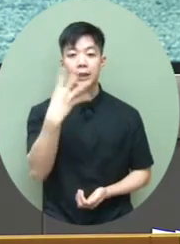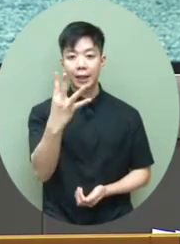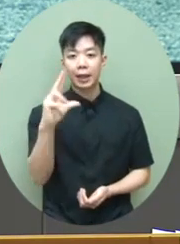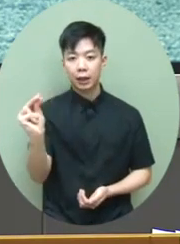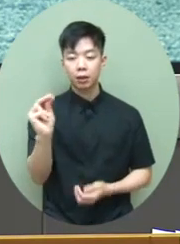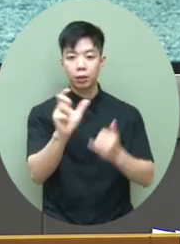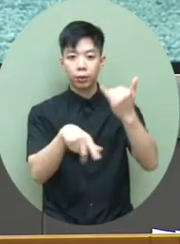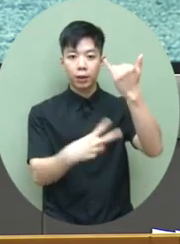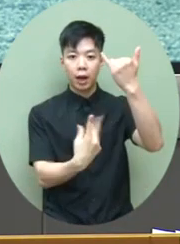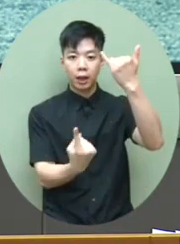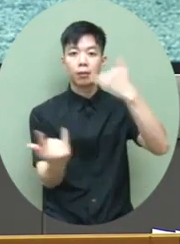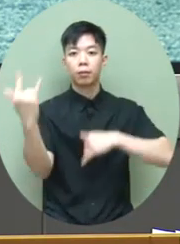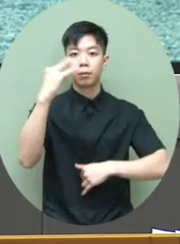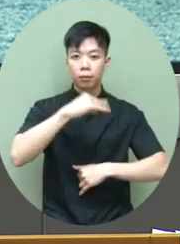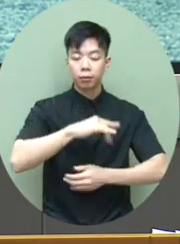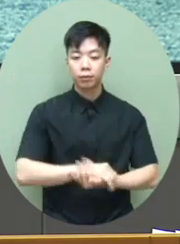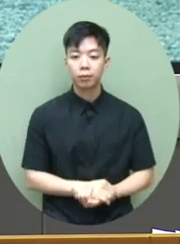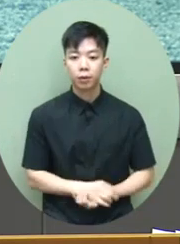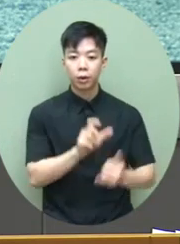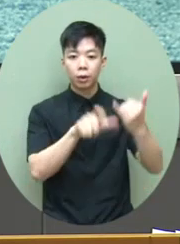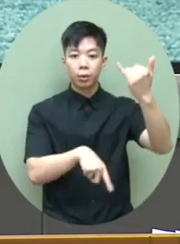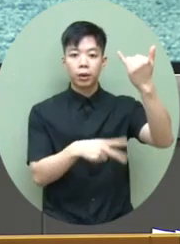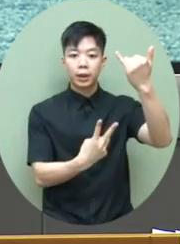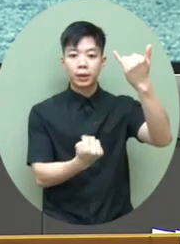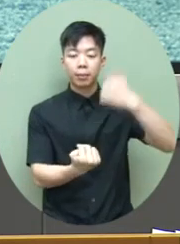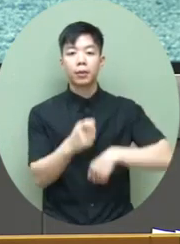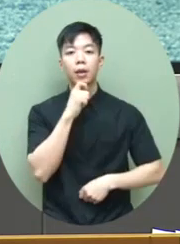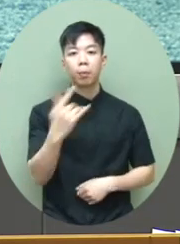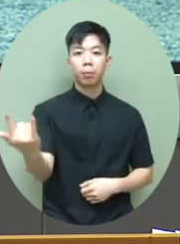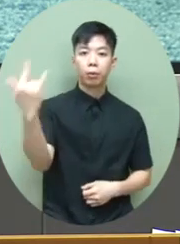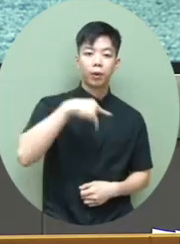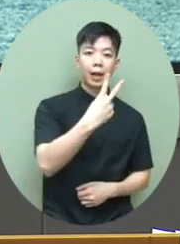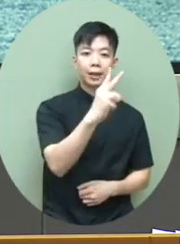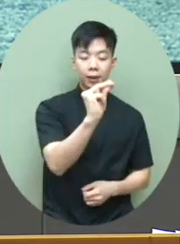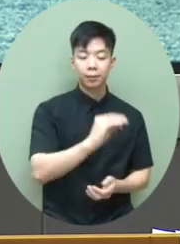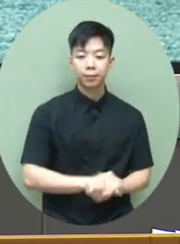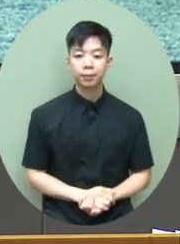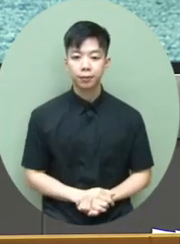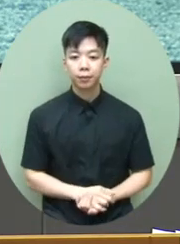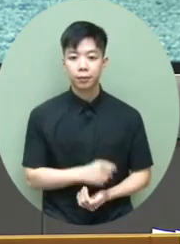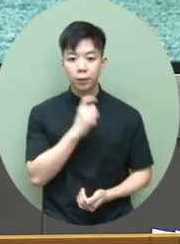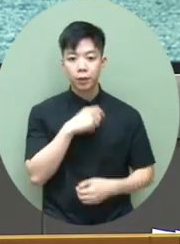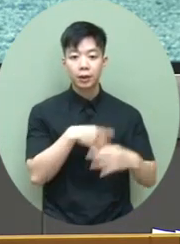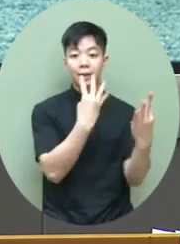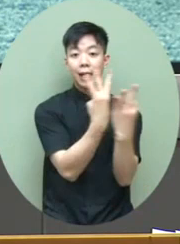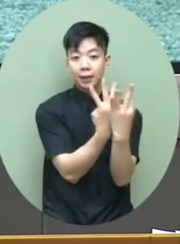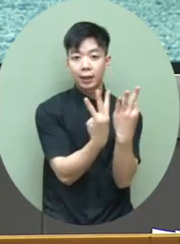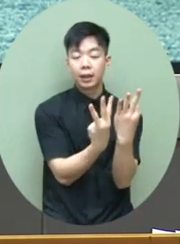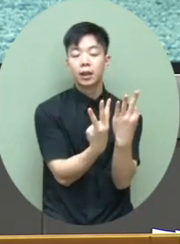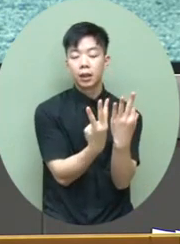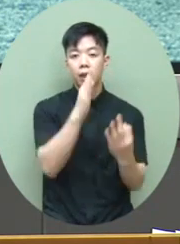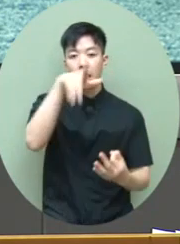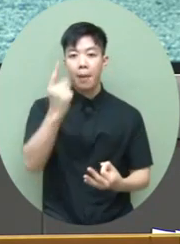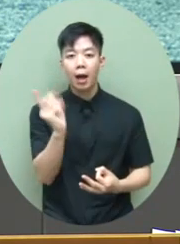係6月21日抵港啦，27宗係6月20日抵港啦，34宗咧就係喺檢疫酒店揾到嘅個案